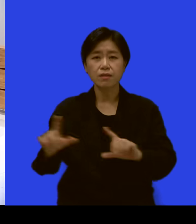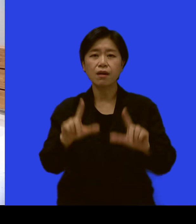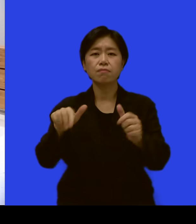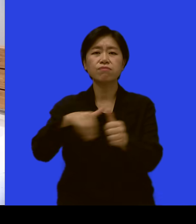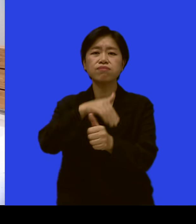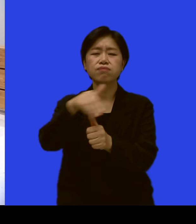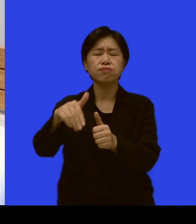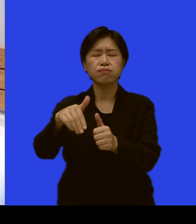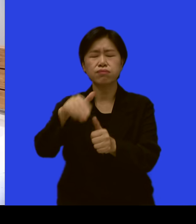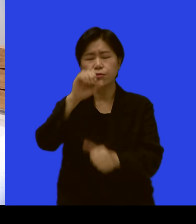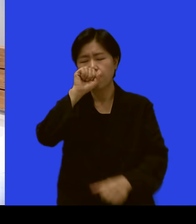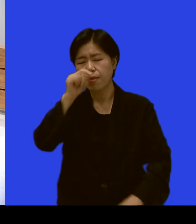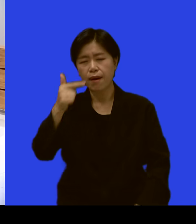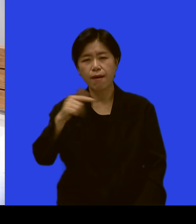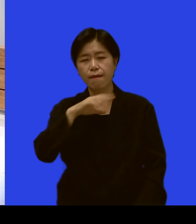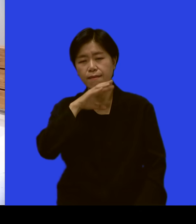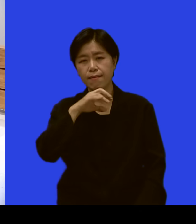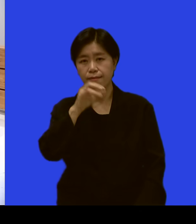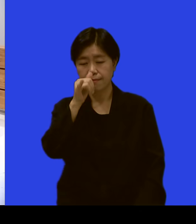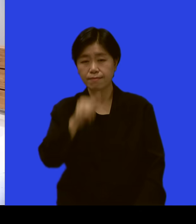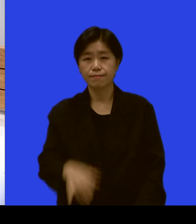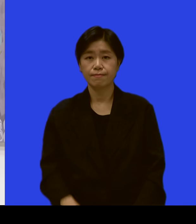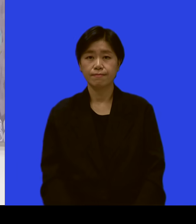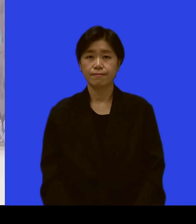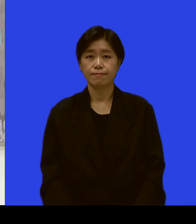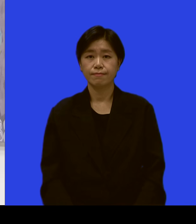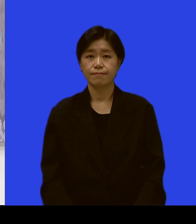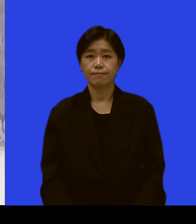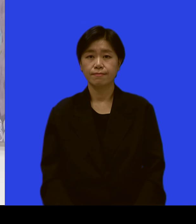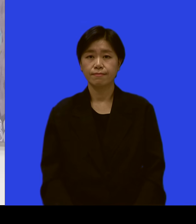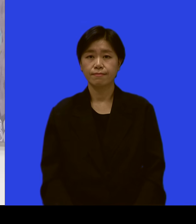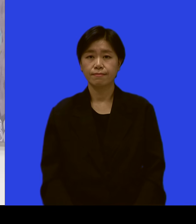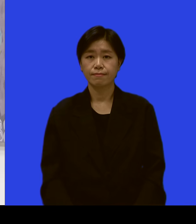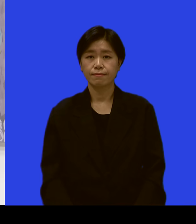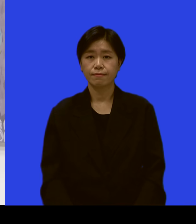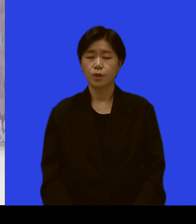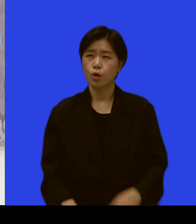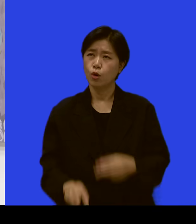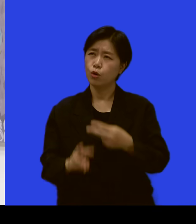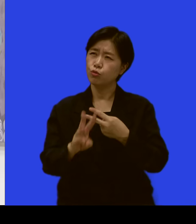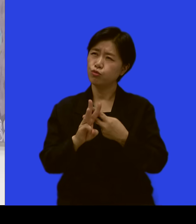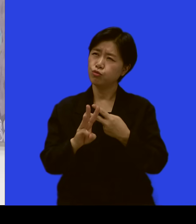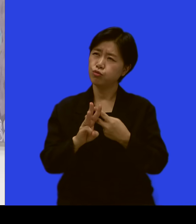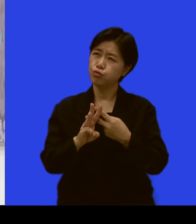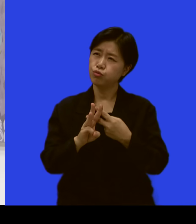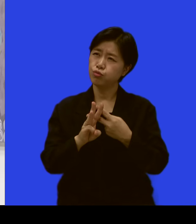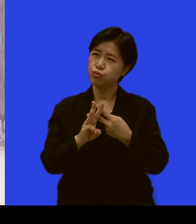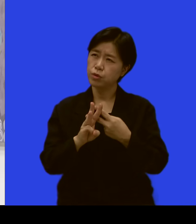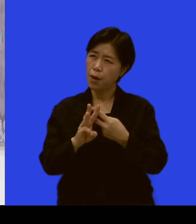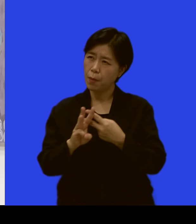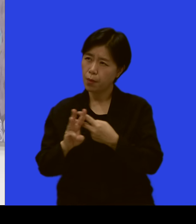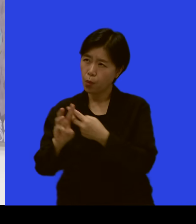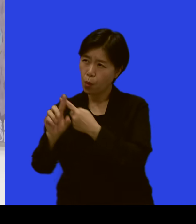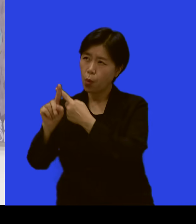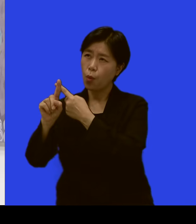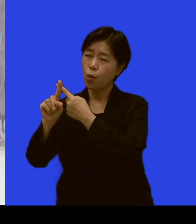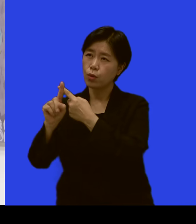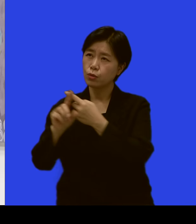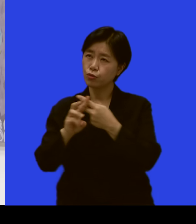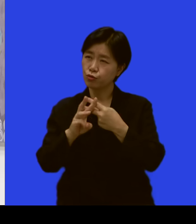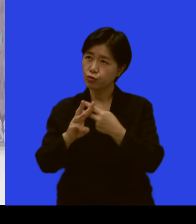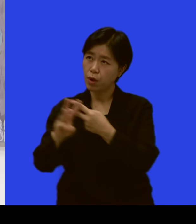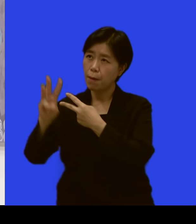네, 그 현실이. 그래서 이제 제가 한 중학교 3학년에서 고등학교 올라가던 때 이제